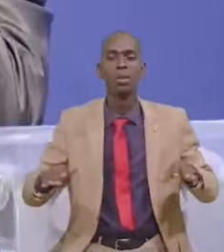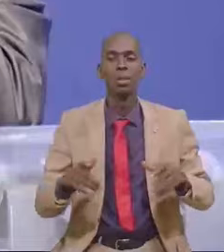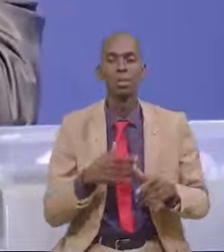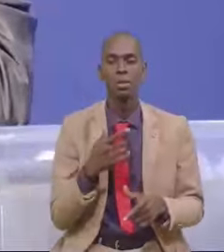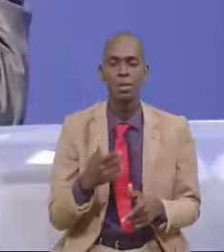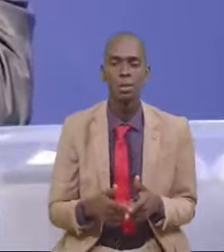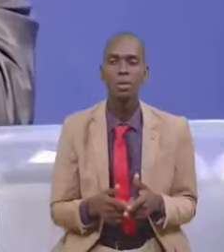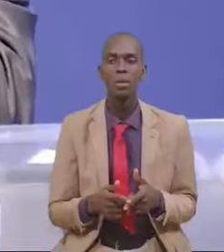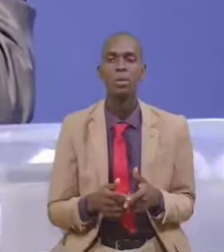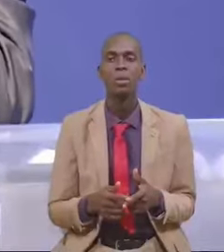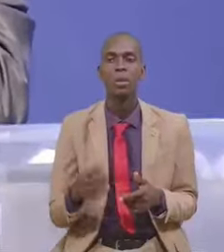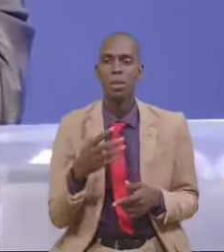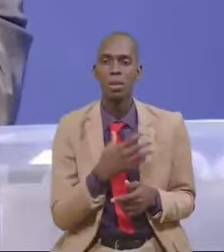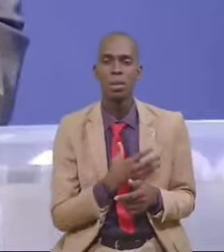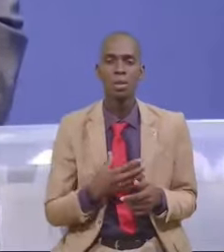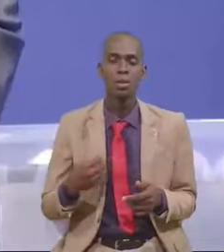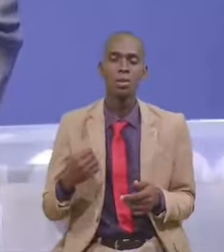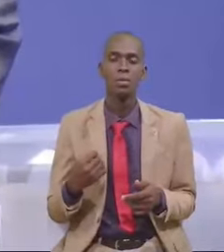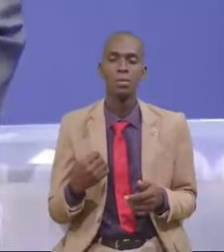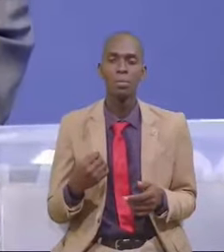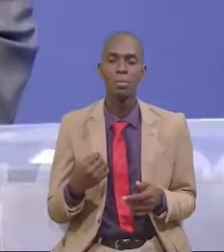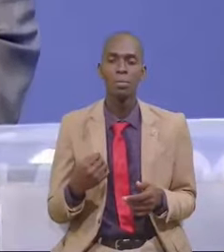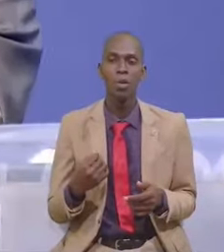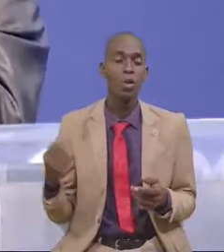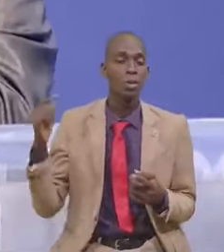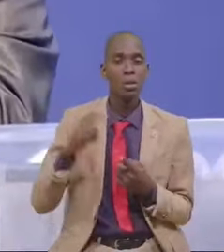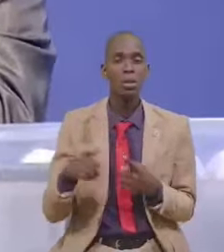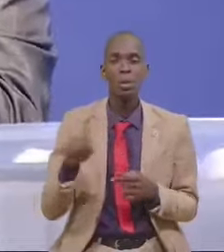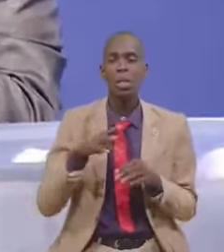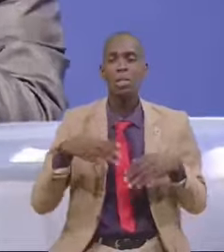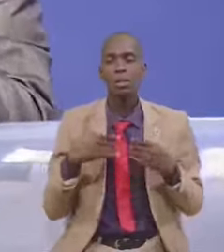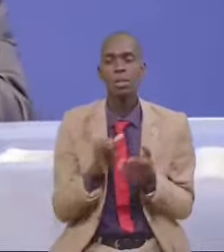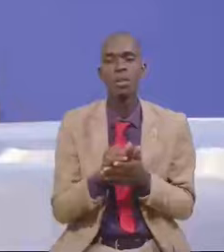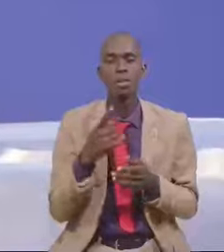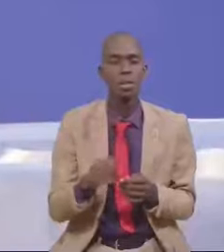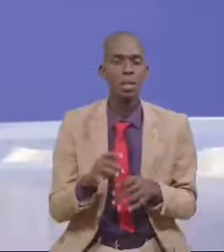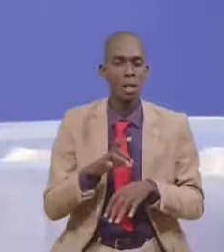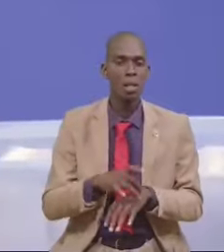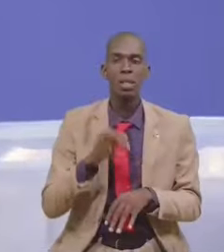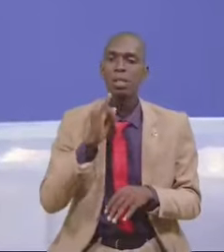Et Galilée a finalement compris maintenant que la terre est ronde.